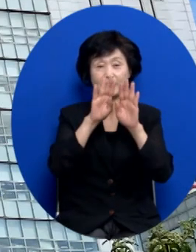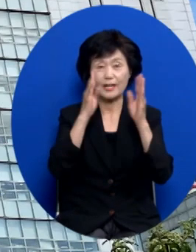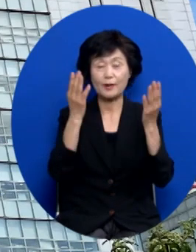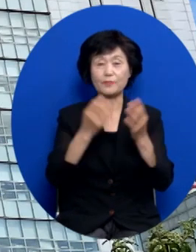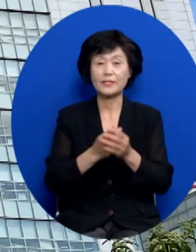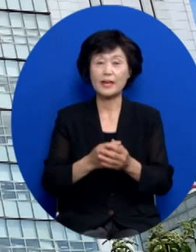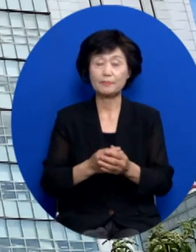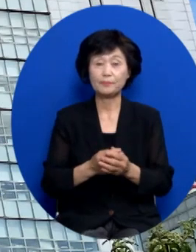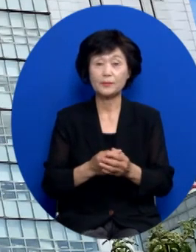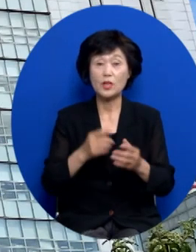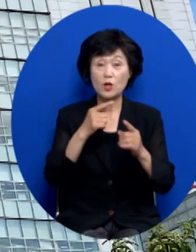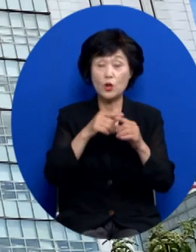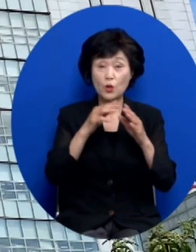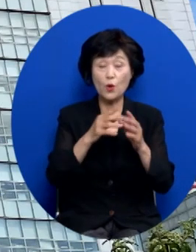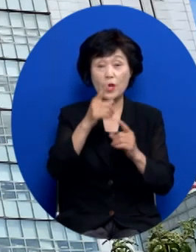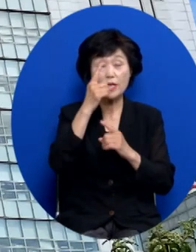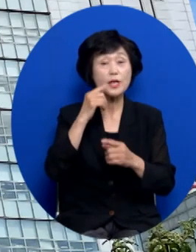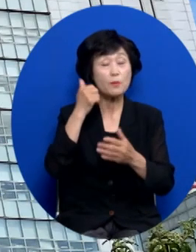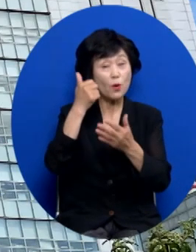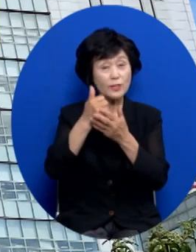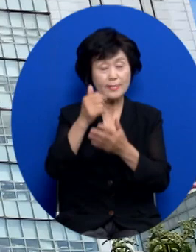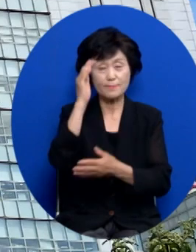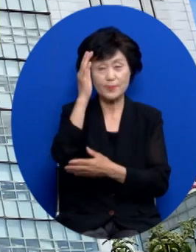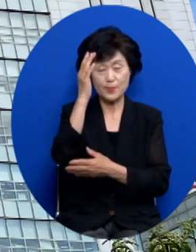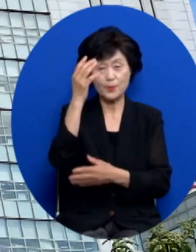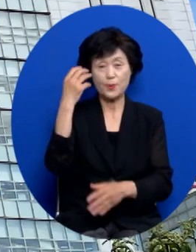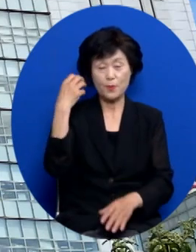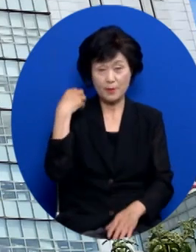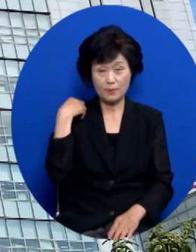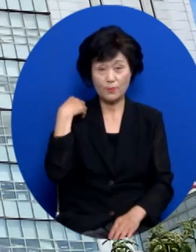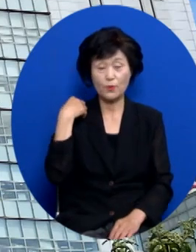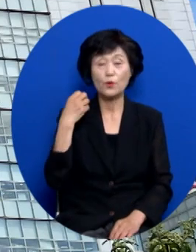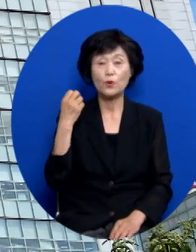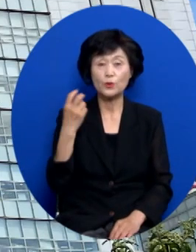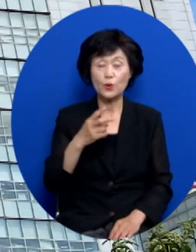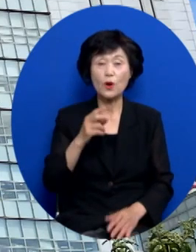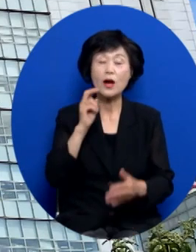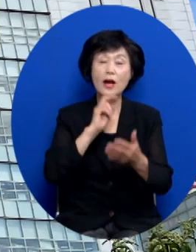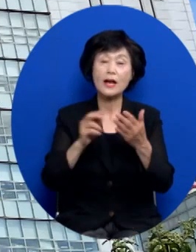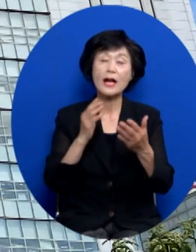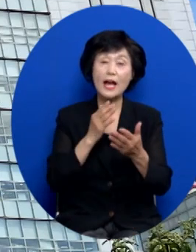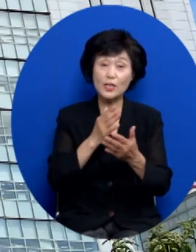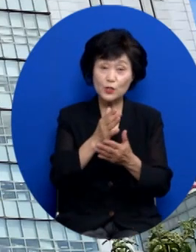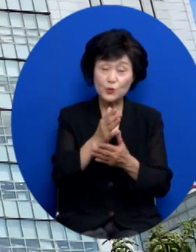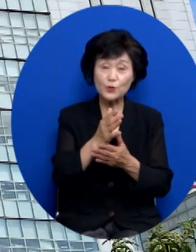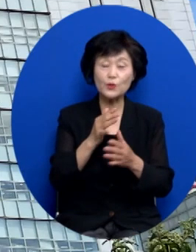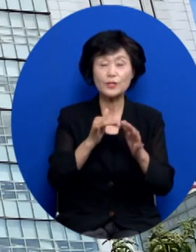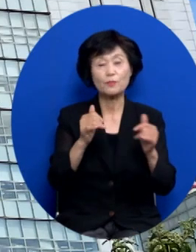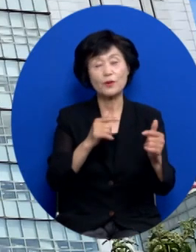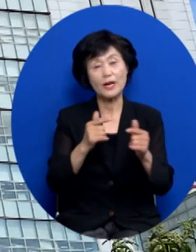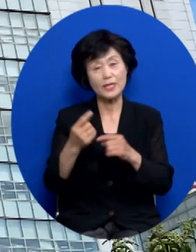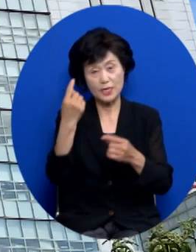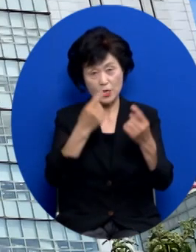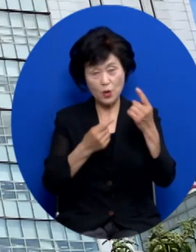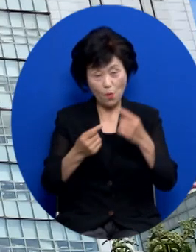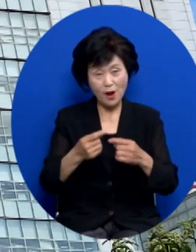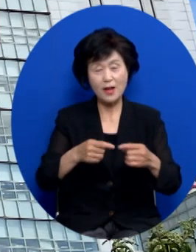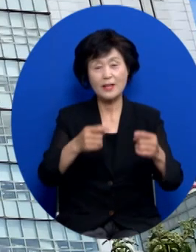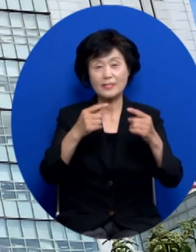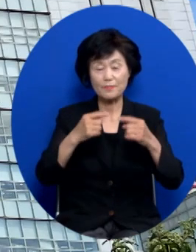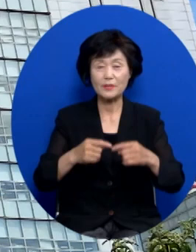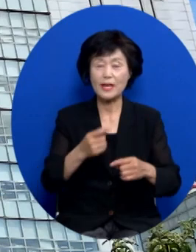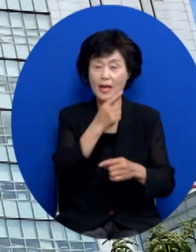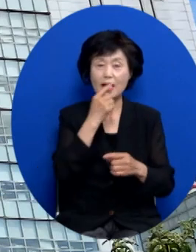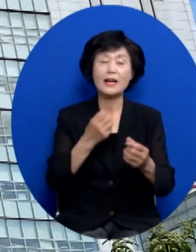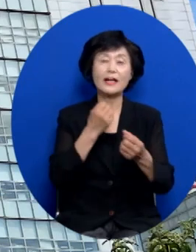여의도 순복음교회 이형훈 목사가 메시지를 전할 예정이며 가수 선혜와 진주, 헤리티지 메스콰이어 등이 참여해